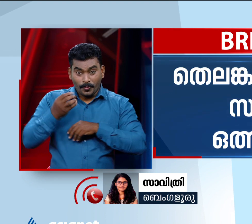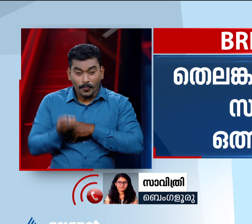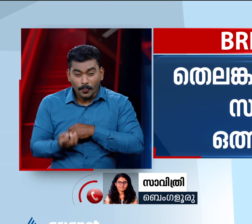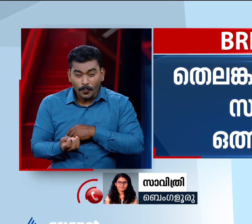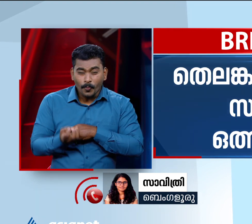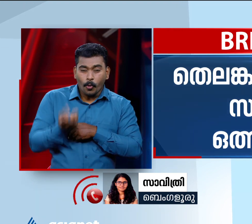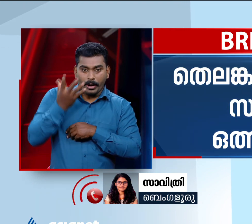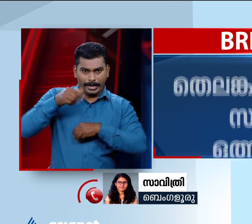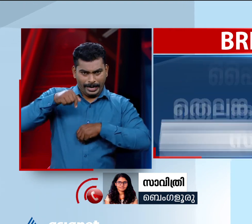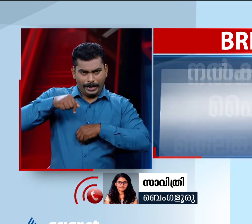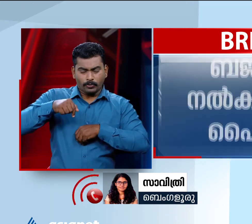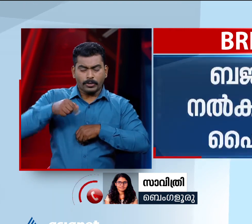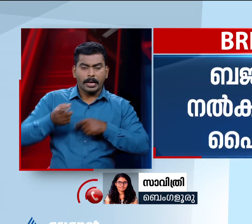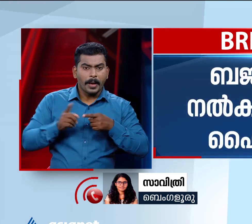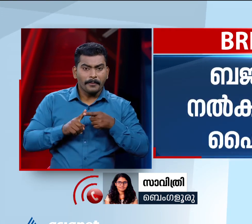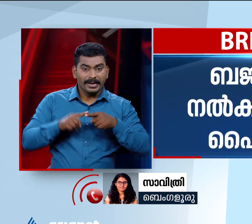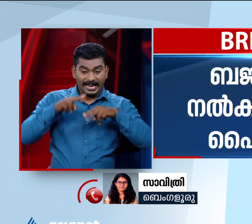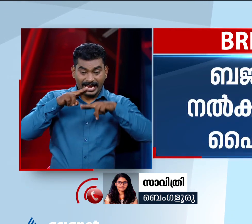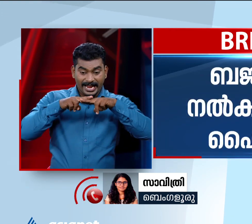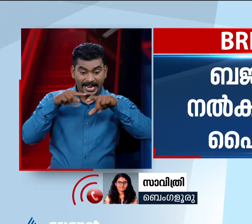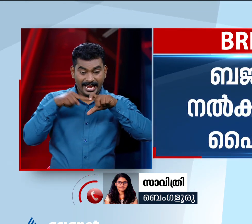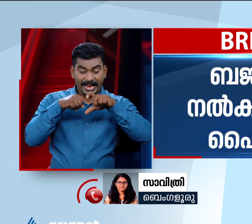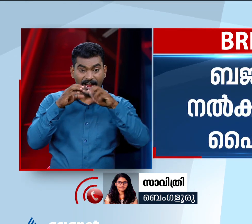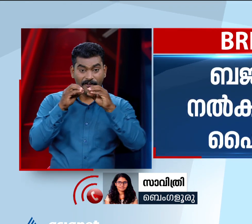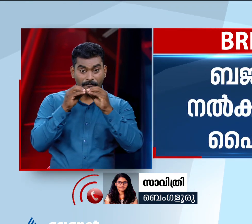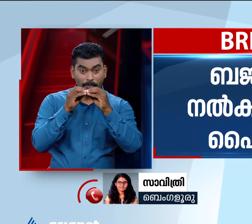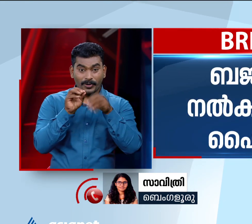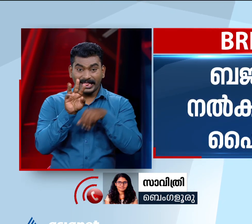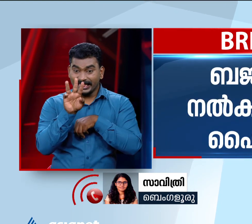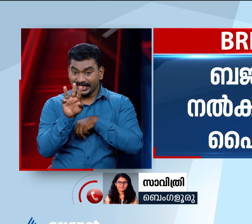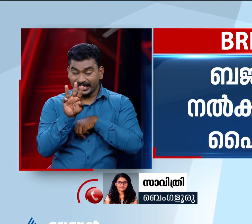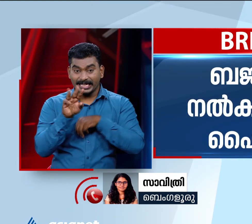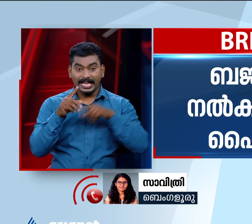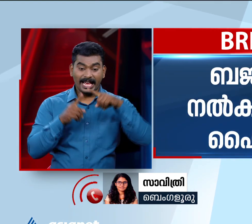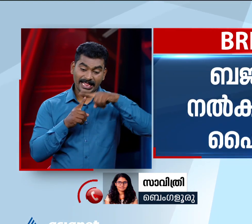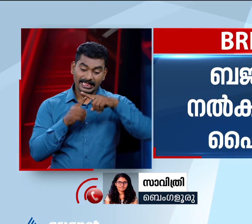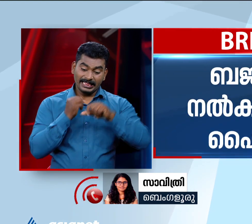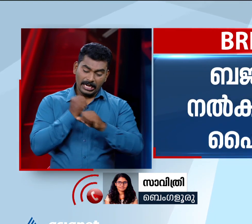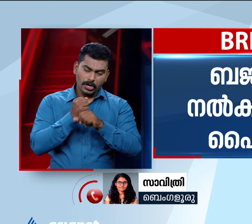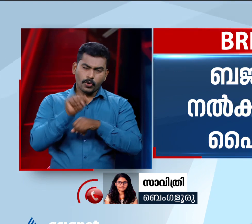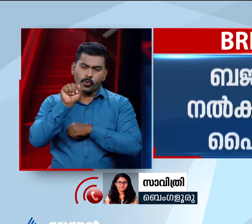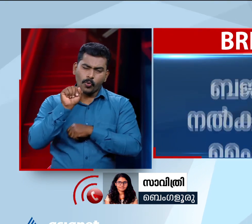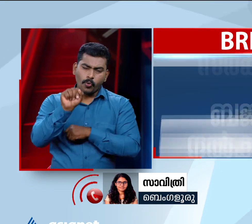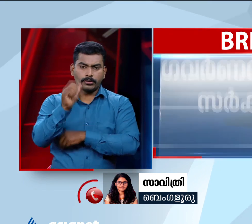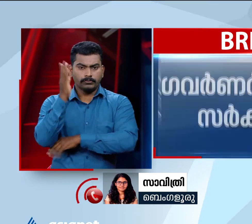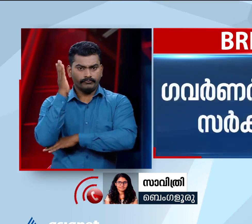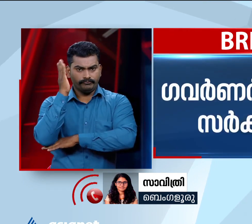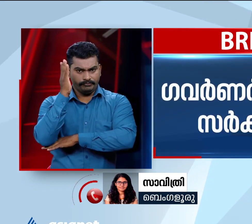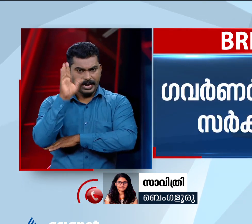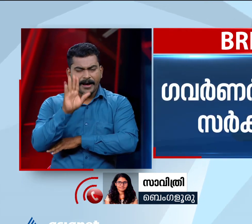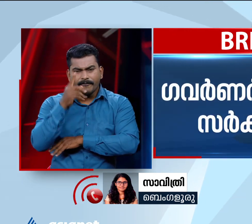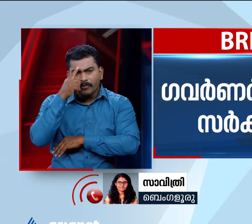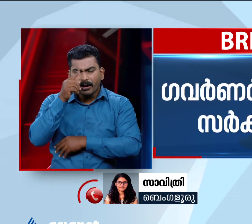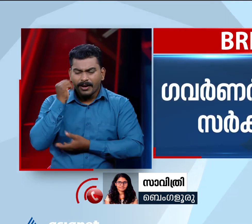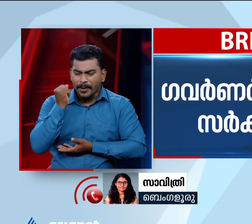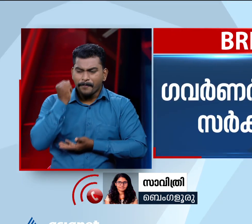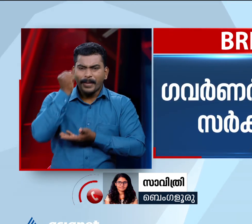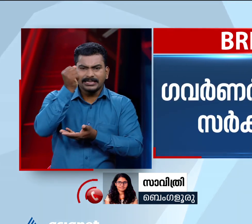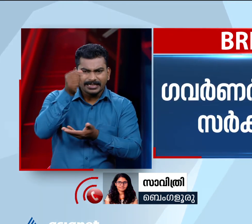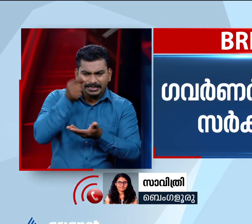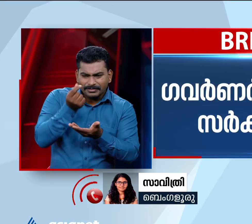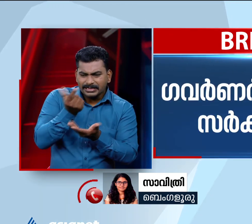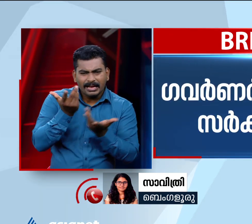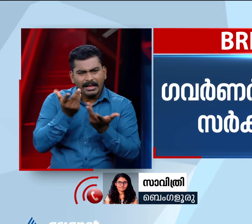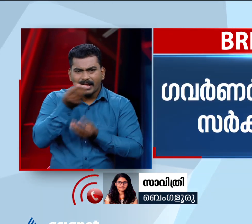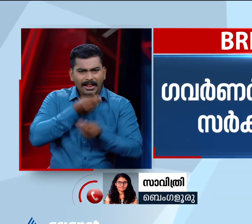അതായത് February 3 നടക്കേണ്ട ബജറ്റ് പ്രസംഗത്തിൽ ഇതുവരെ ഗവർണർ അനുമതി നൽകിയിട്ടില്ല എന്ന് ചൂണ്ടിക്കാട്ടി സർക്കാർ ഒരു റിട്ട് ഹർജി ഹൈക്കോടതിയിൽ സമർപ്പിച്ചത്.